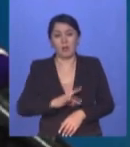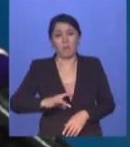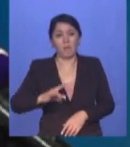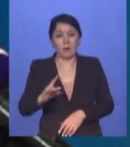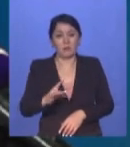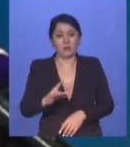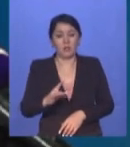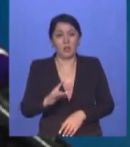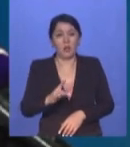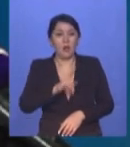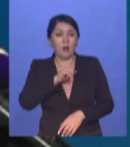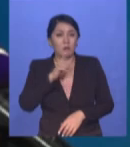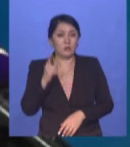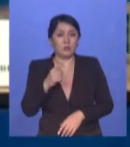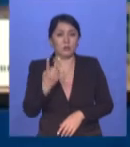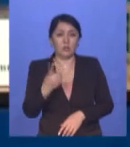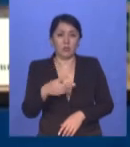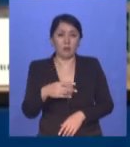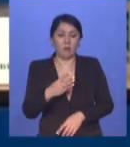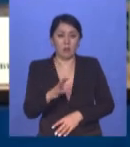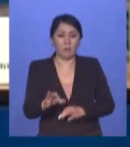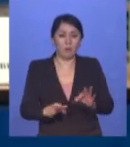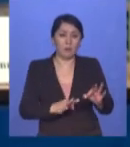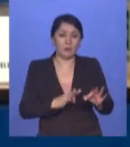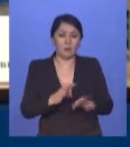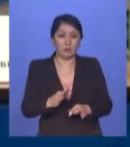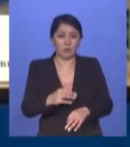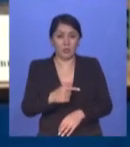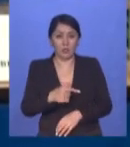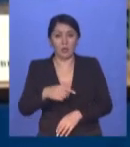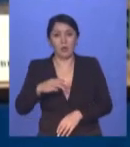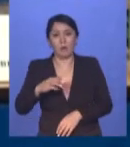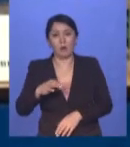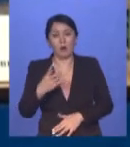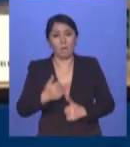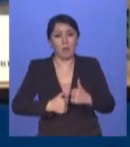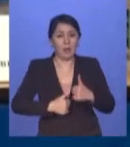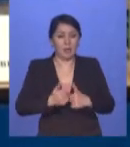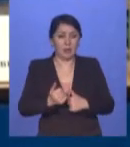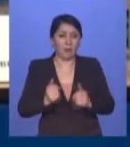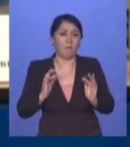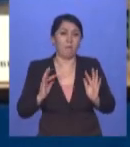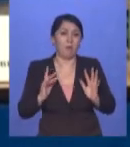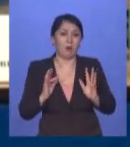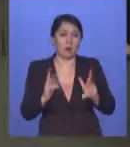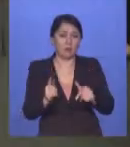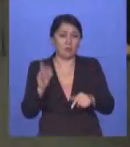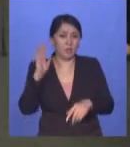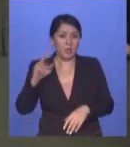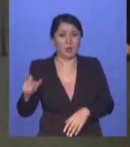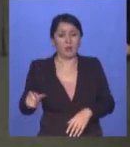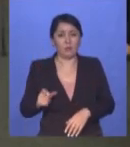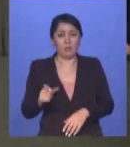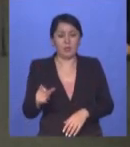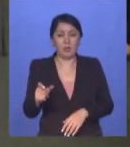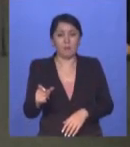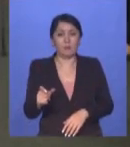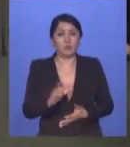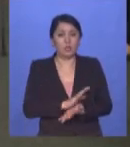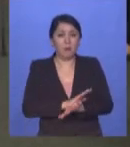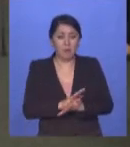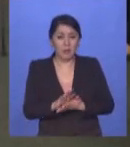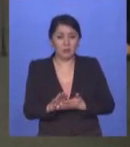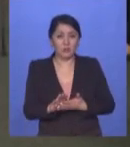жасыл марафон 24 жобасы бойынша эко-турнирлер өтті. Саябақ аумақтарын, өзендер мен көлдердің жағалауларын